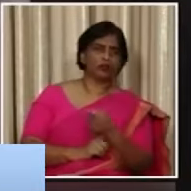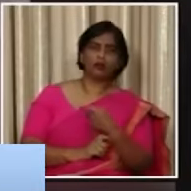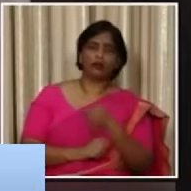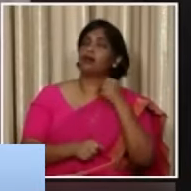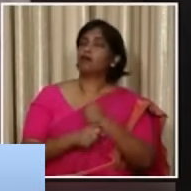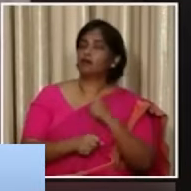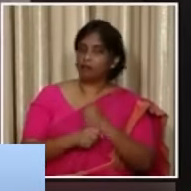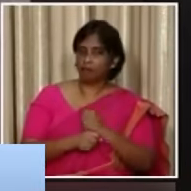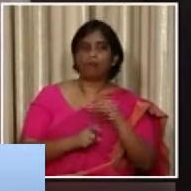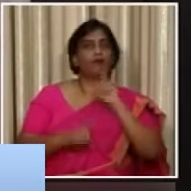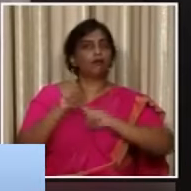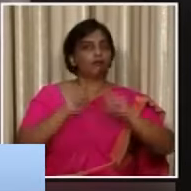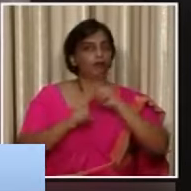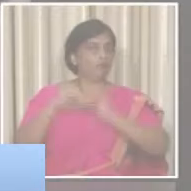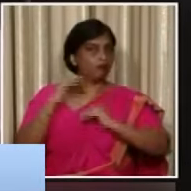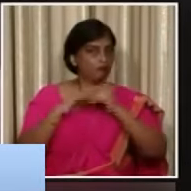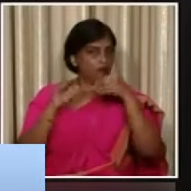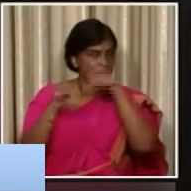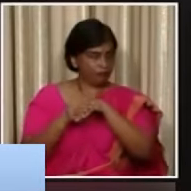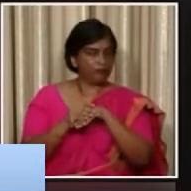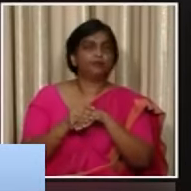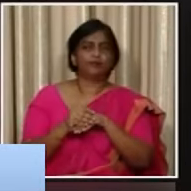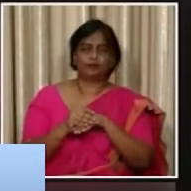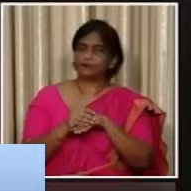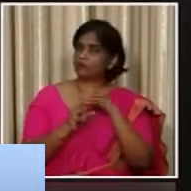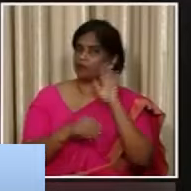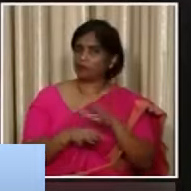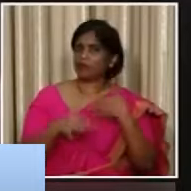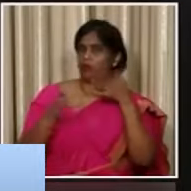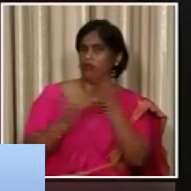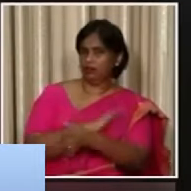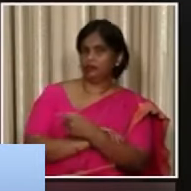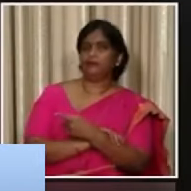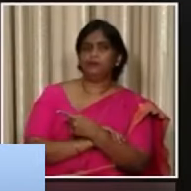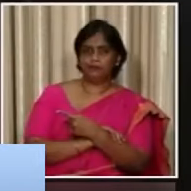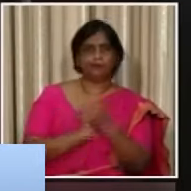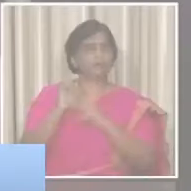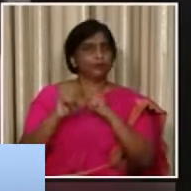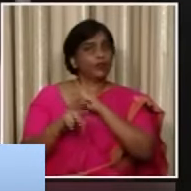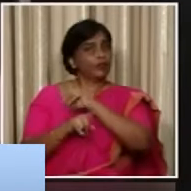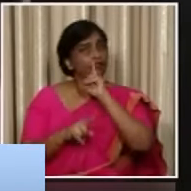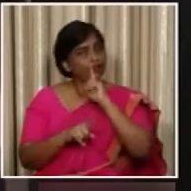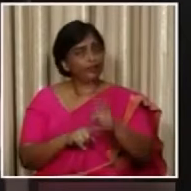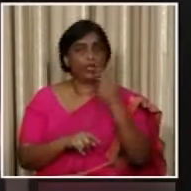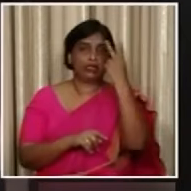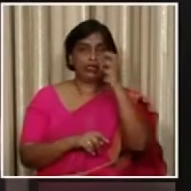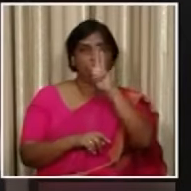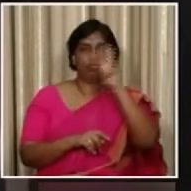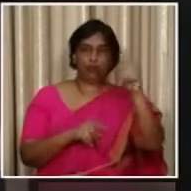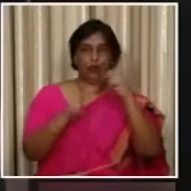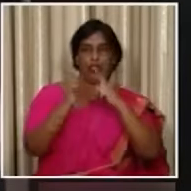රජයේ සාකච්ඡාමය ක්‍රියාදාමය තුළ ඇතිවුණු දුර්වලතාවය තුළ තමයි IMF එක කියද්දි ණය ගෙවීම්